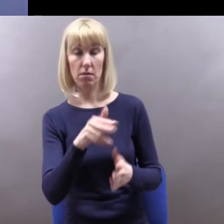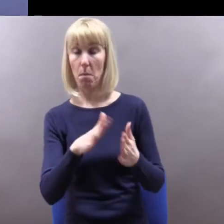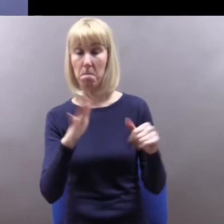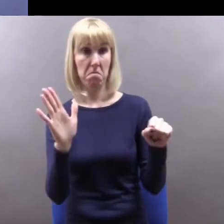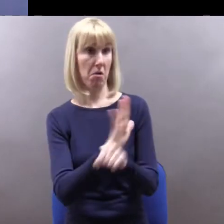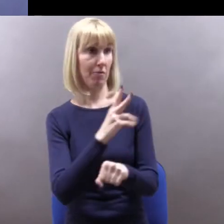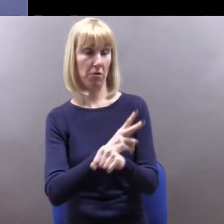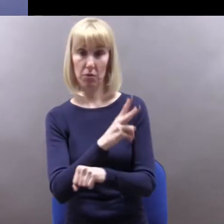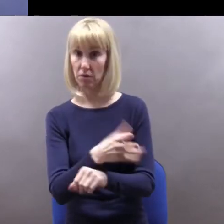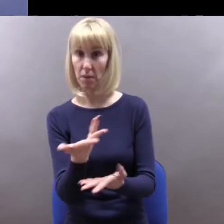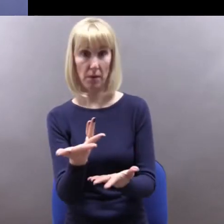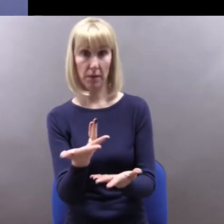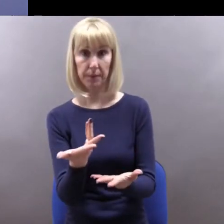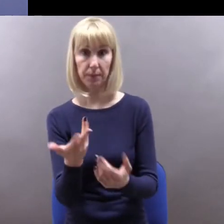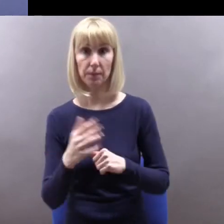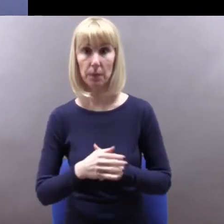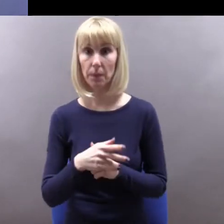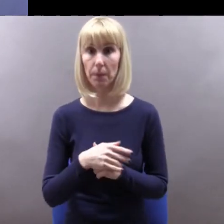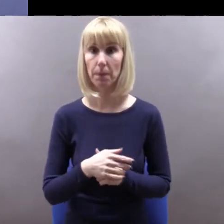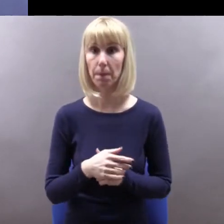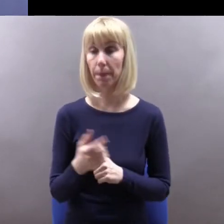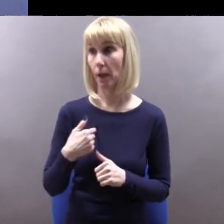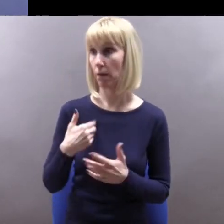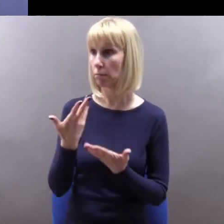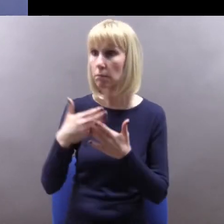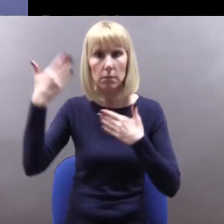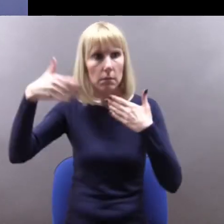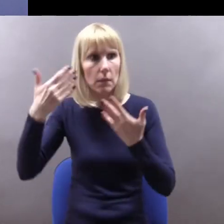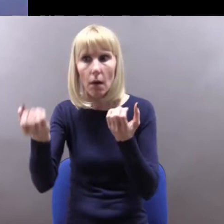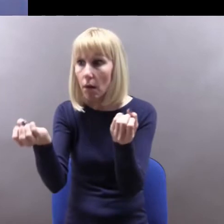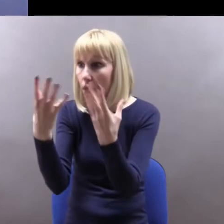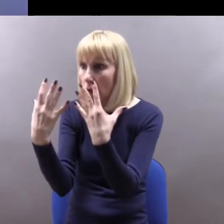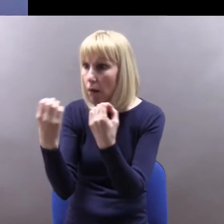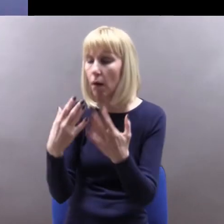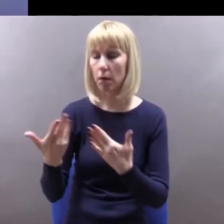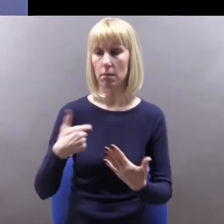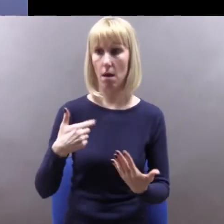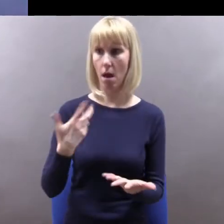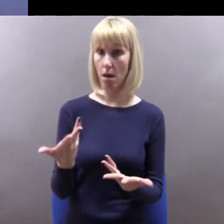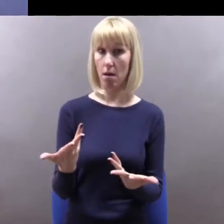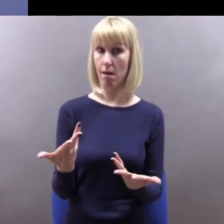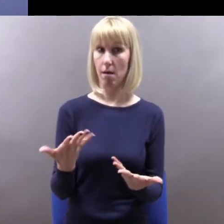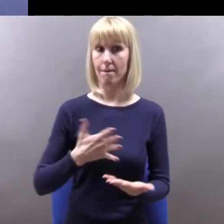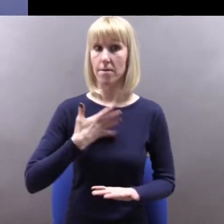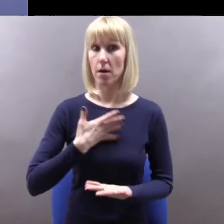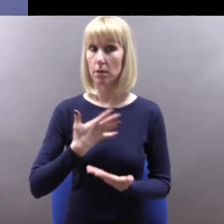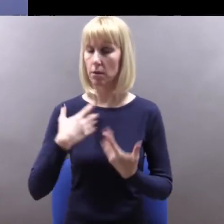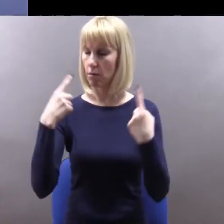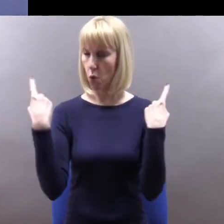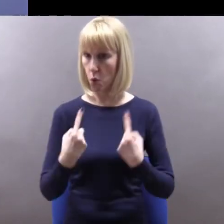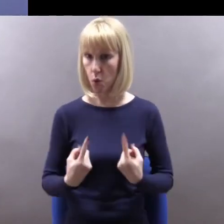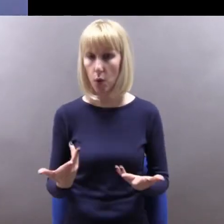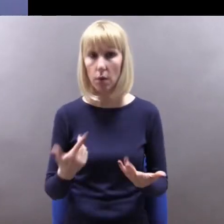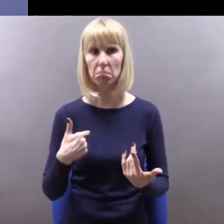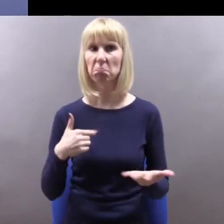takie windy, tak, i taką dostępność. No po tych slajdach no jestem pod wrażeniem i z miłą chęcią się